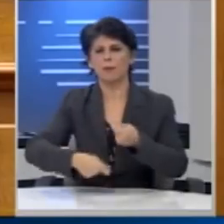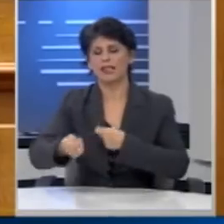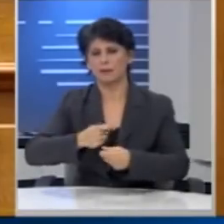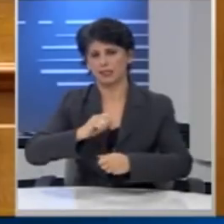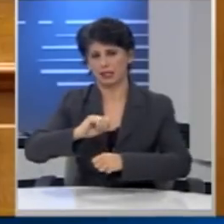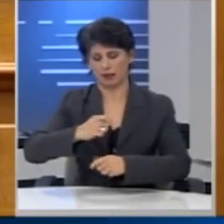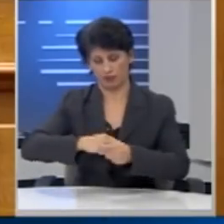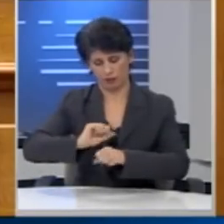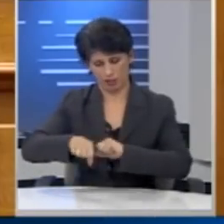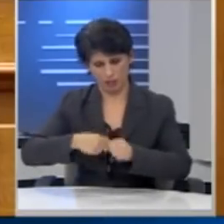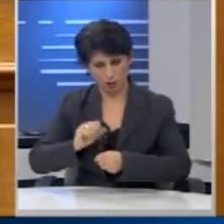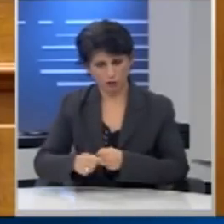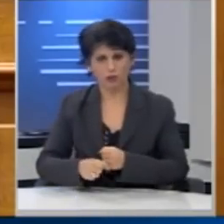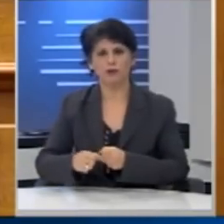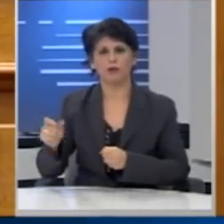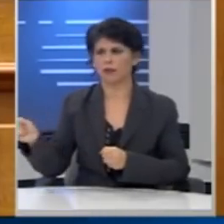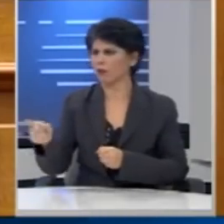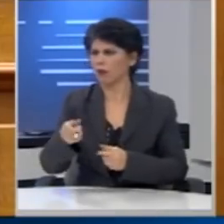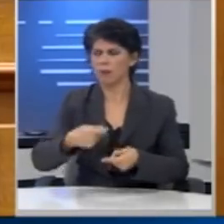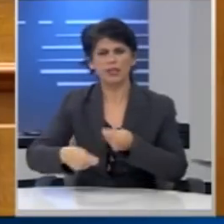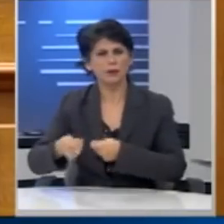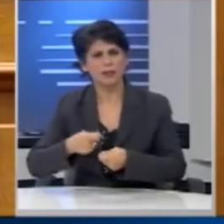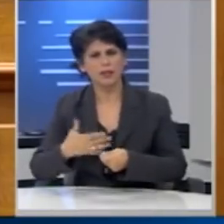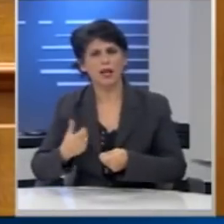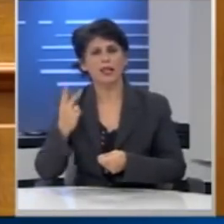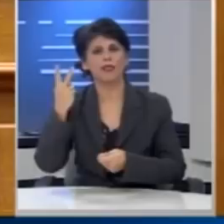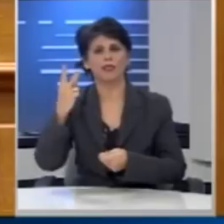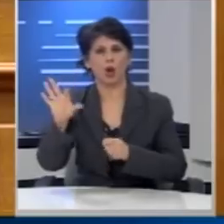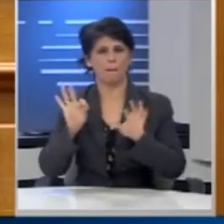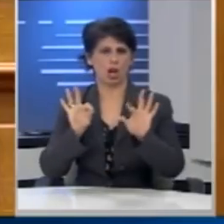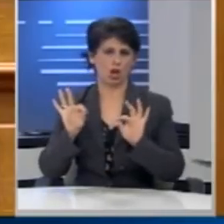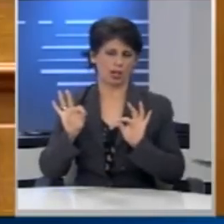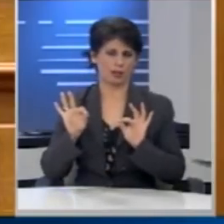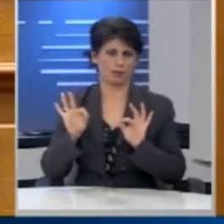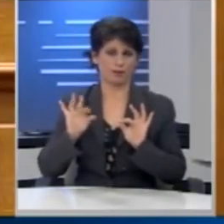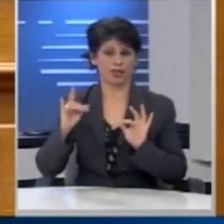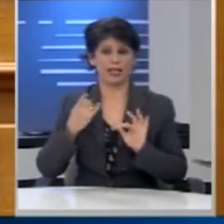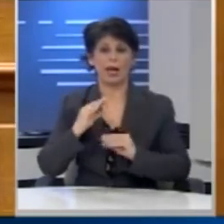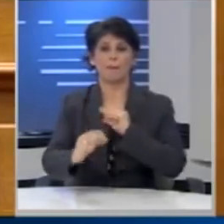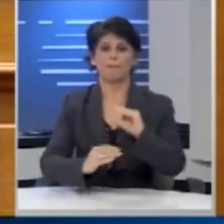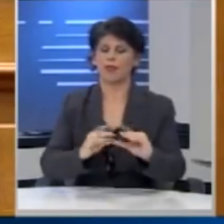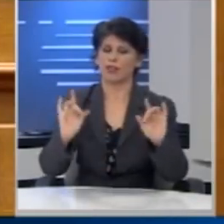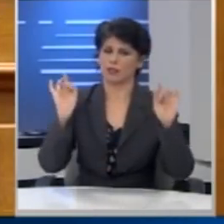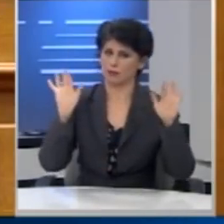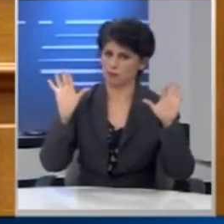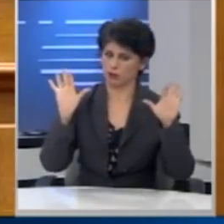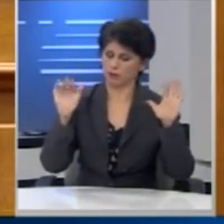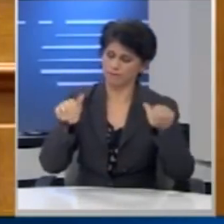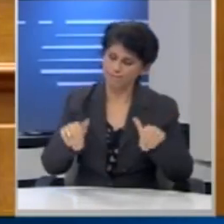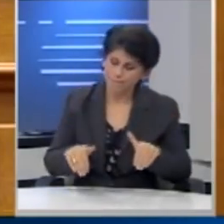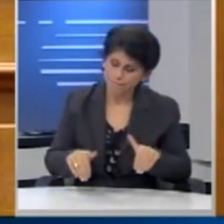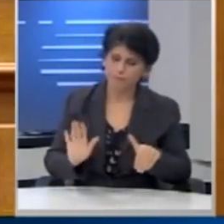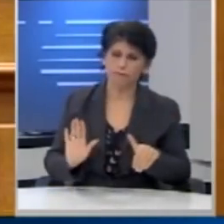επιχειρηματικής δραστηριότητας, ο επιχειρηματίας έχει δύο επιλογές. Είτε να μην επενδύσει, να